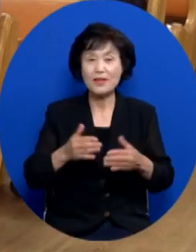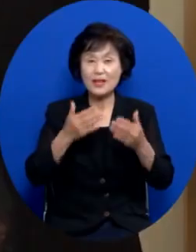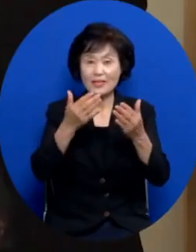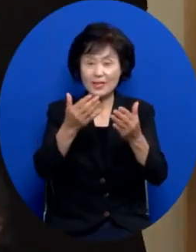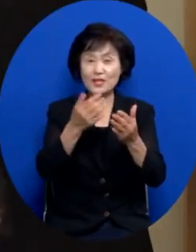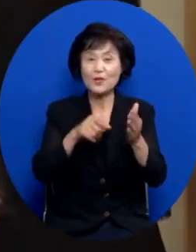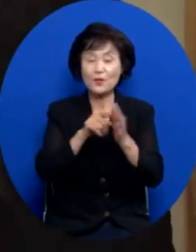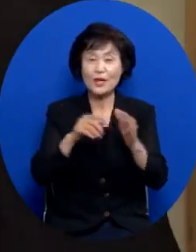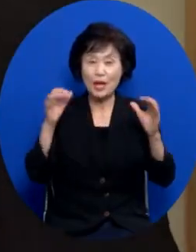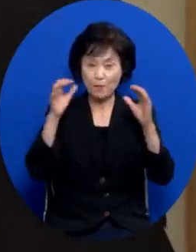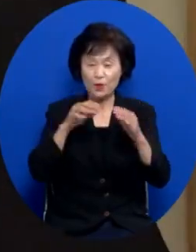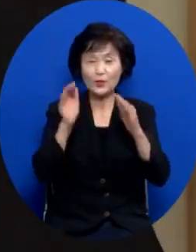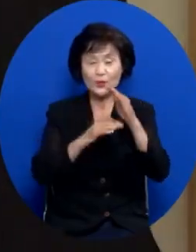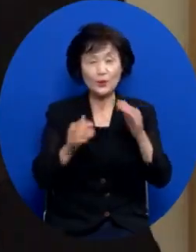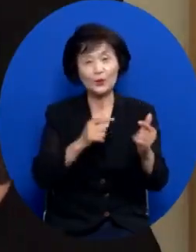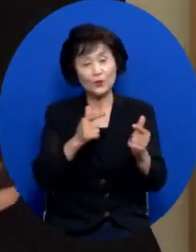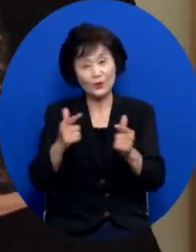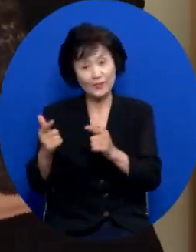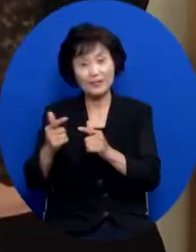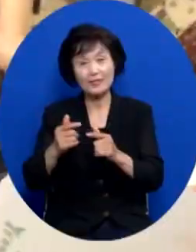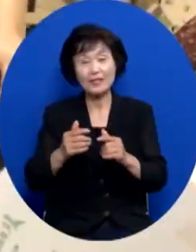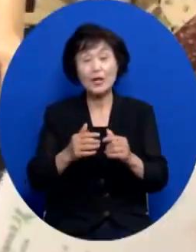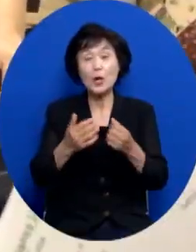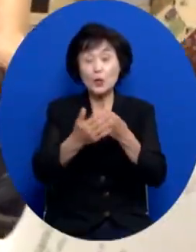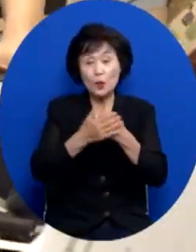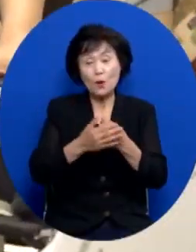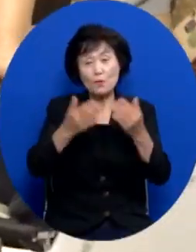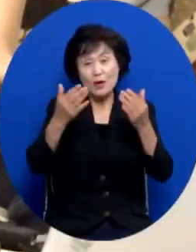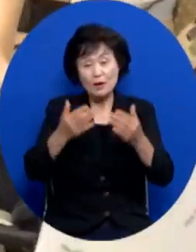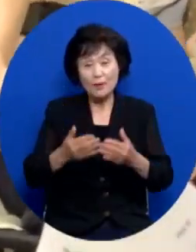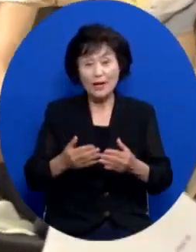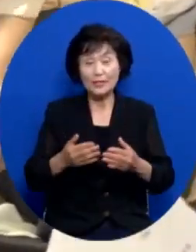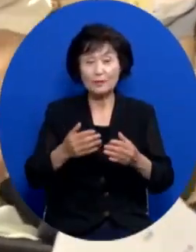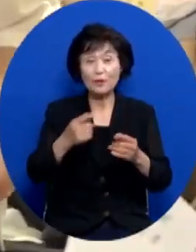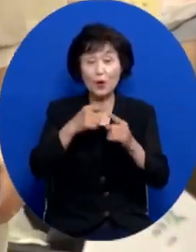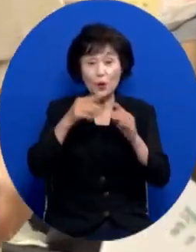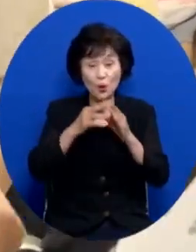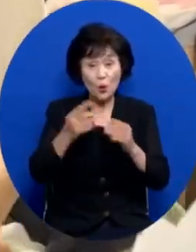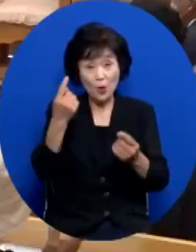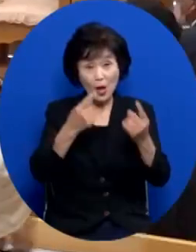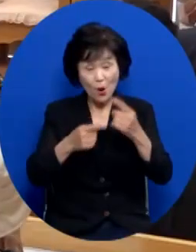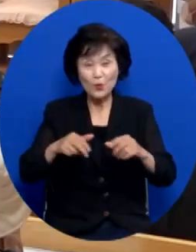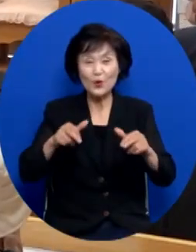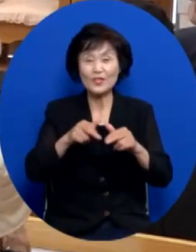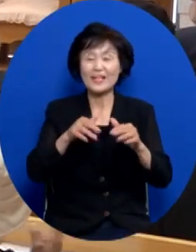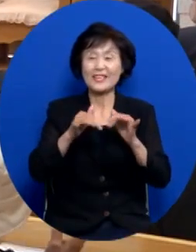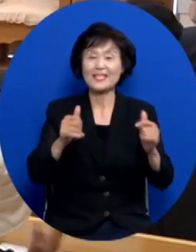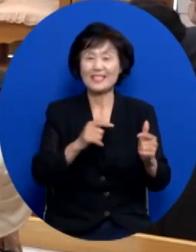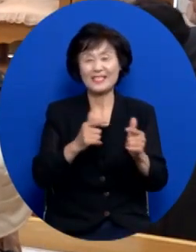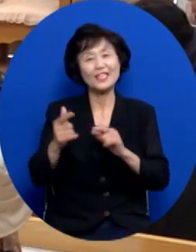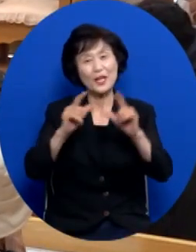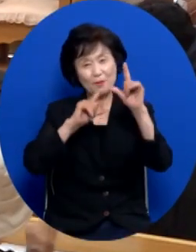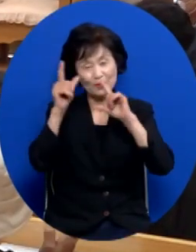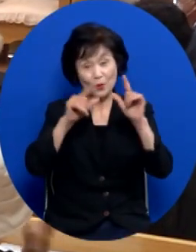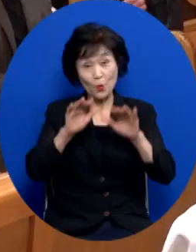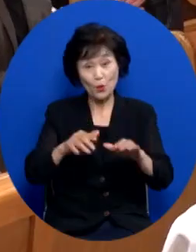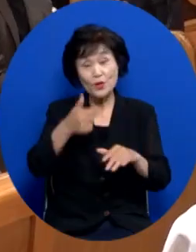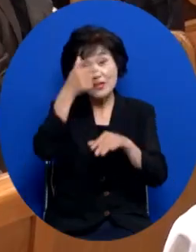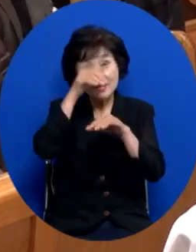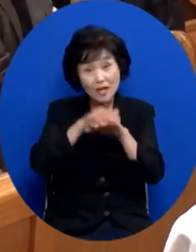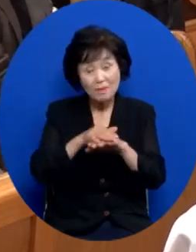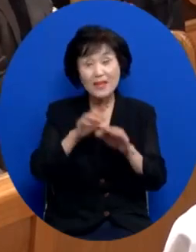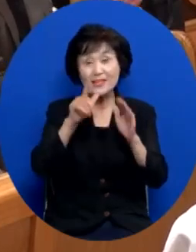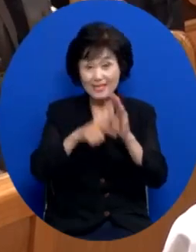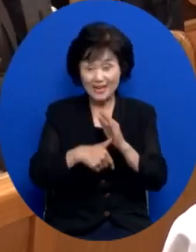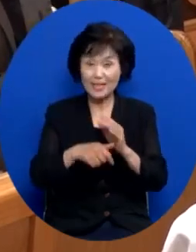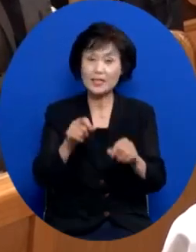성도들. 사람들의 도움을 받으며 교회에 들어오는 장애인의 모습도 보입니다. 오늘 예배엔 특별한 시간이